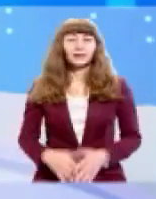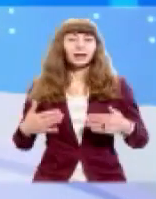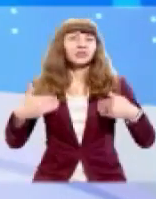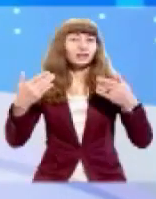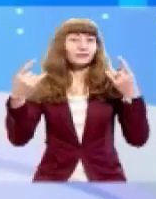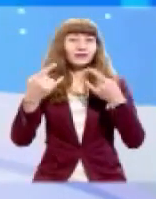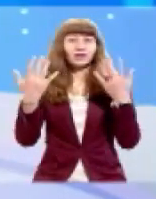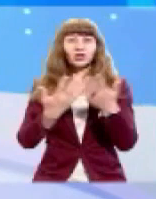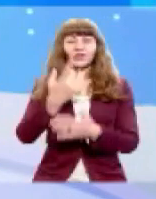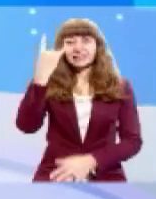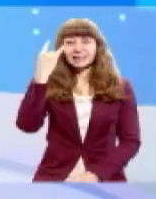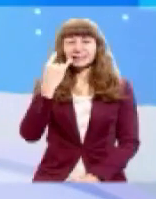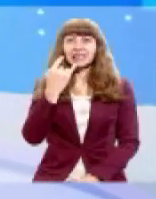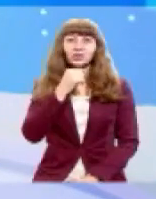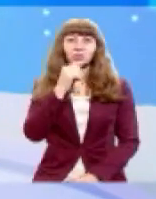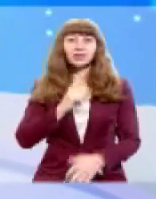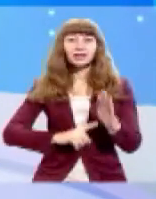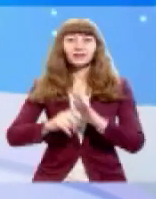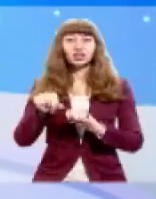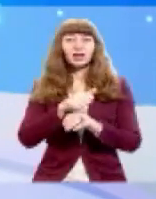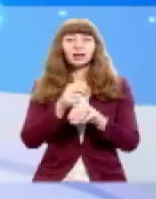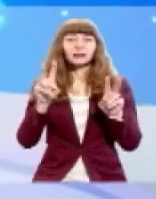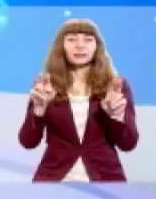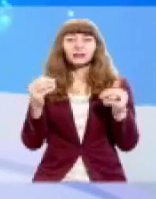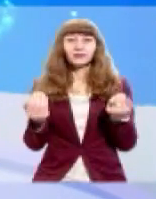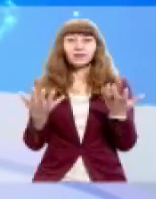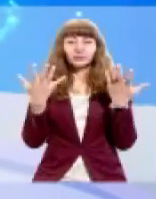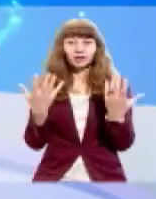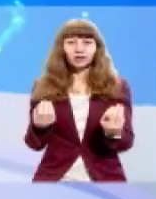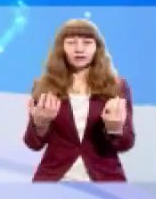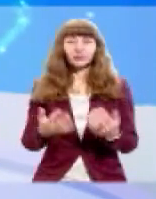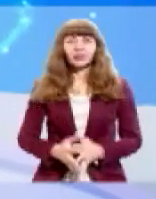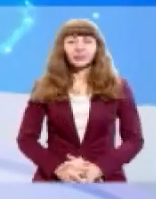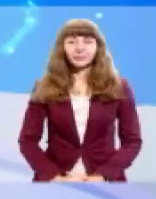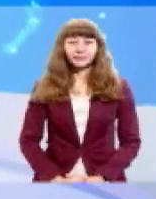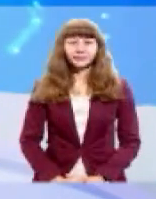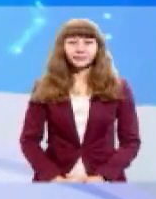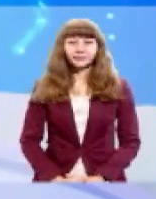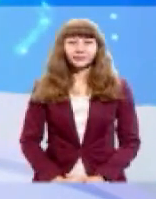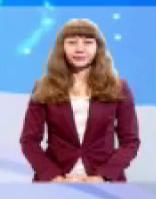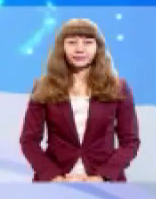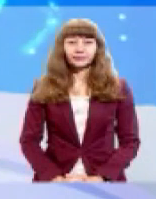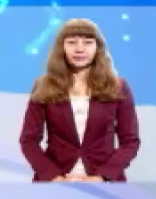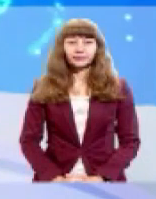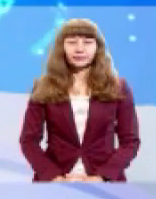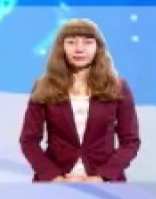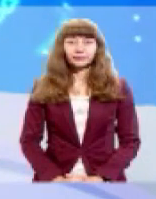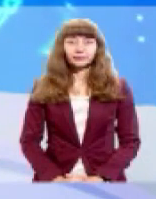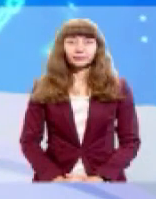Ассаламу алейкум. Эфирде Арқа Ақпарат, студияда Оразғали Амангелдіұлы, Сурдо Дормада, Светлана Слесарская. Бүгінгі жаңалықтарға қысқа